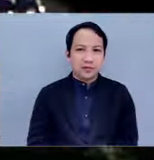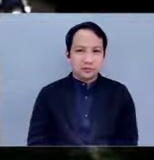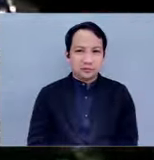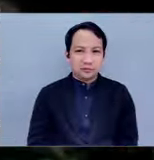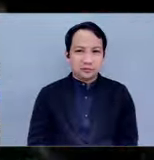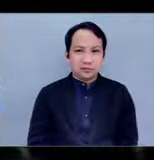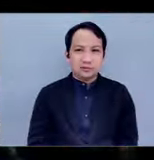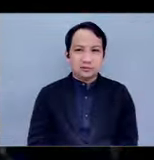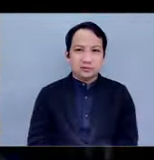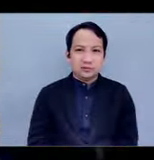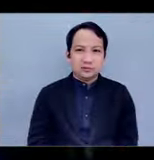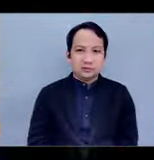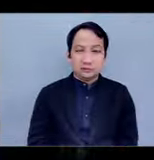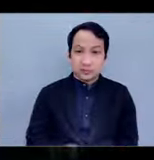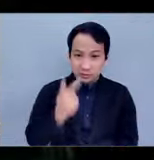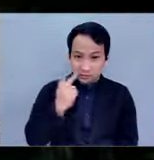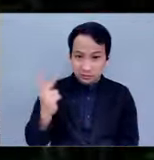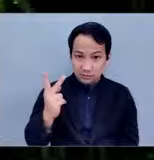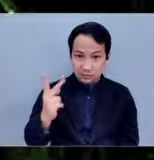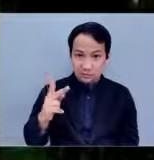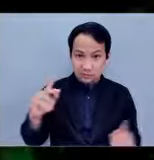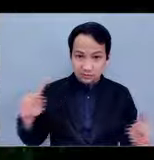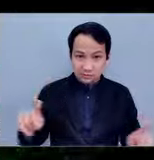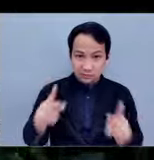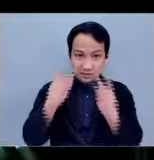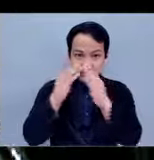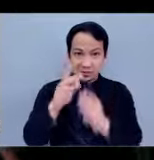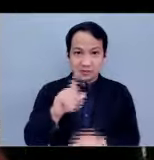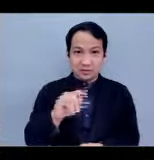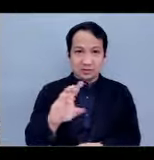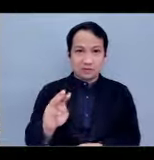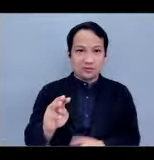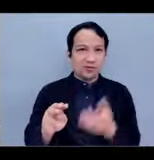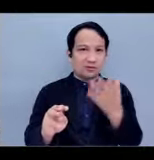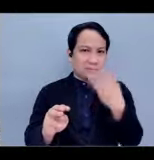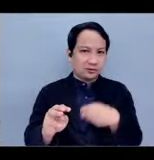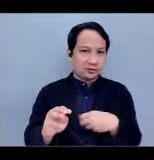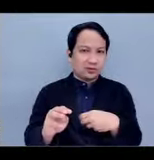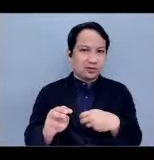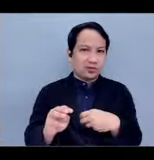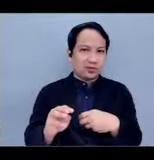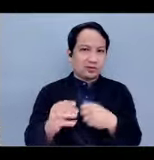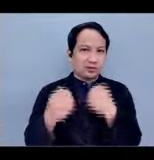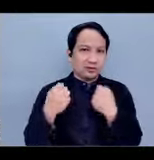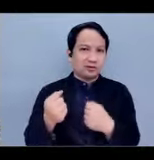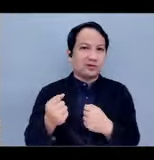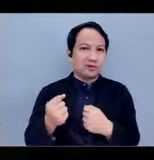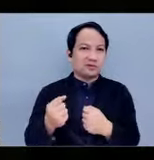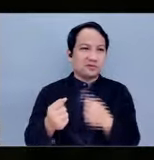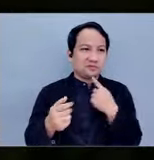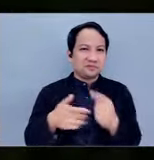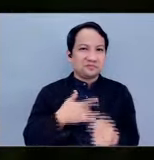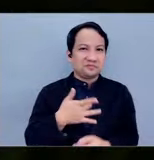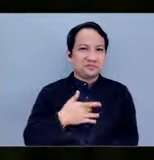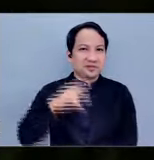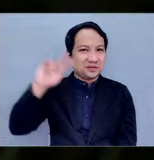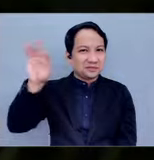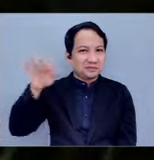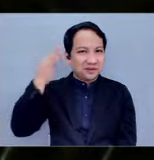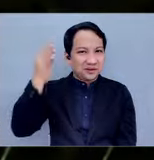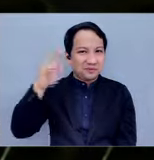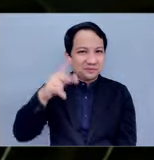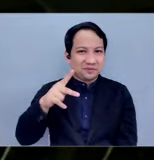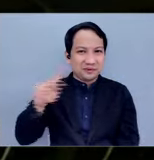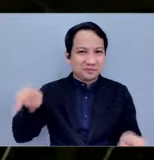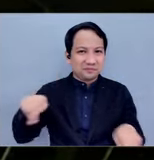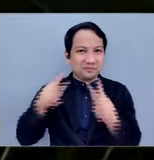Heto nga't may sarili pang Eiffel Tower. In fairness, ang lakas talagang maka-Paris. Ito ang trending